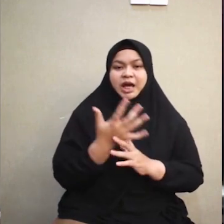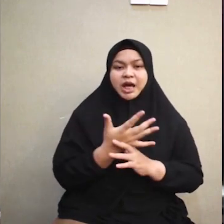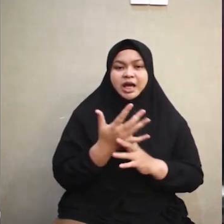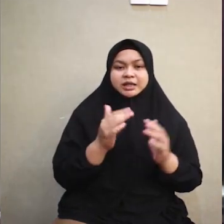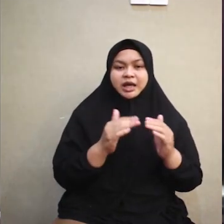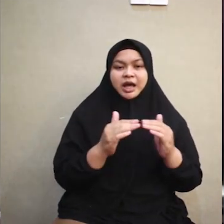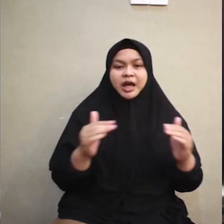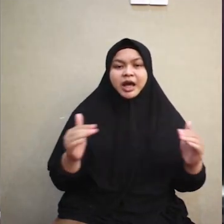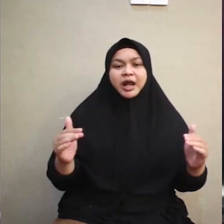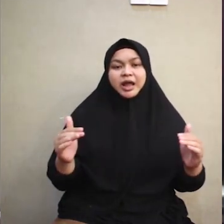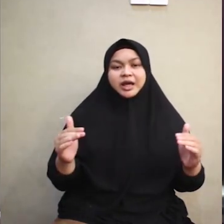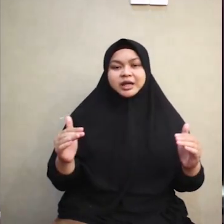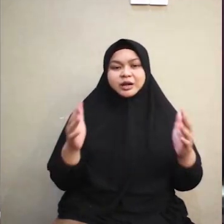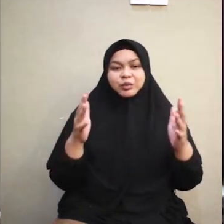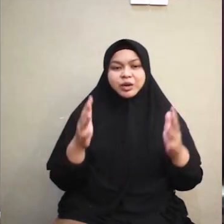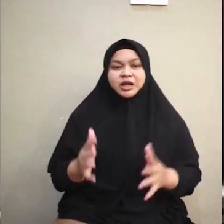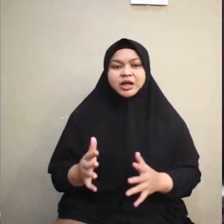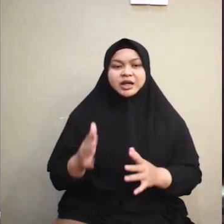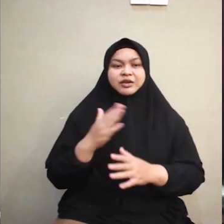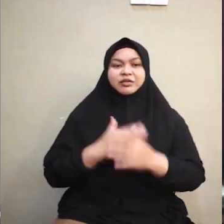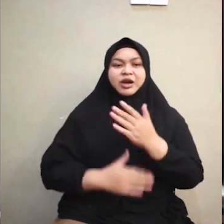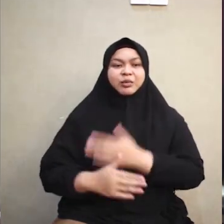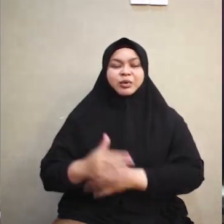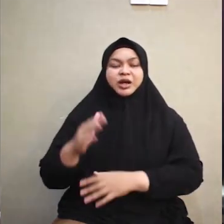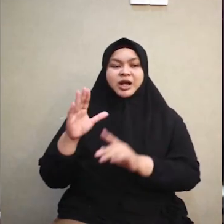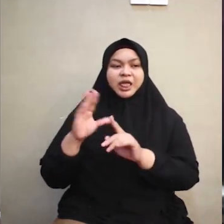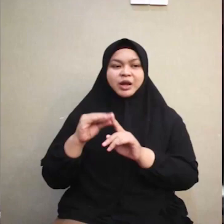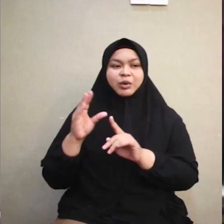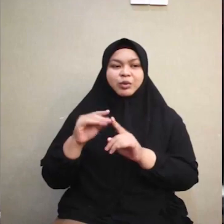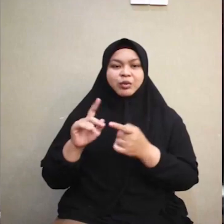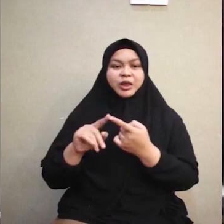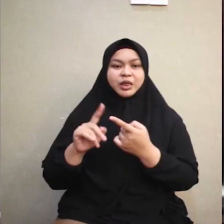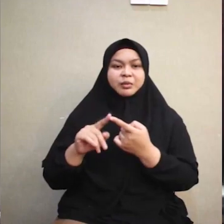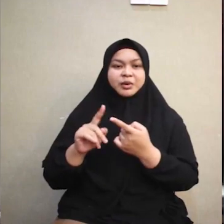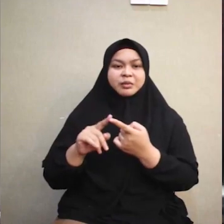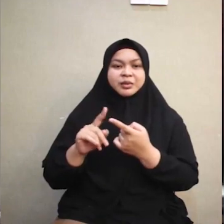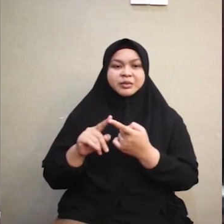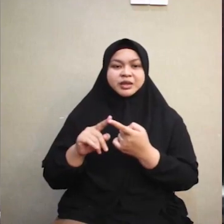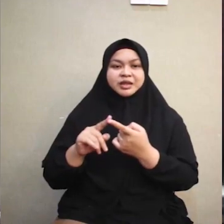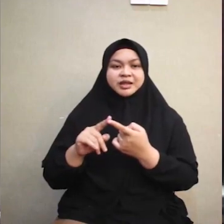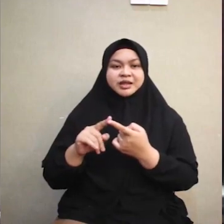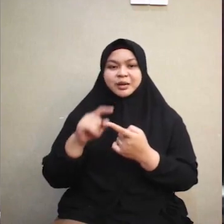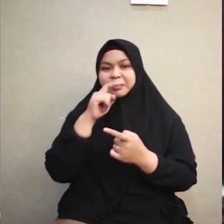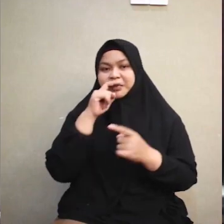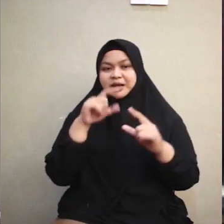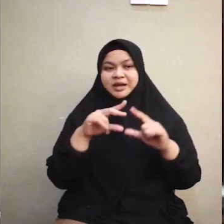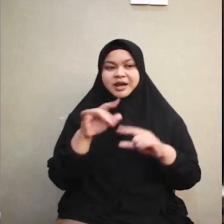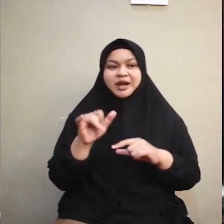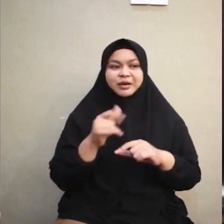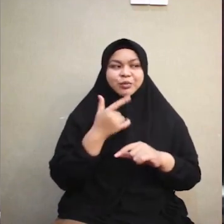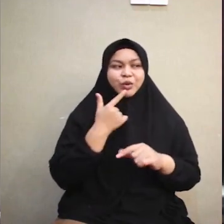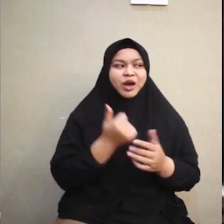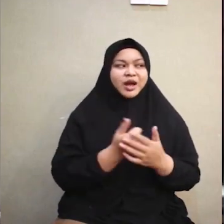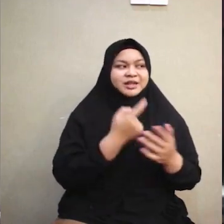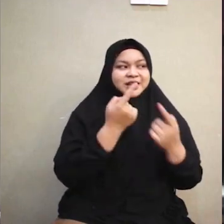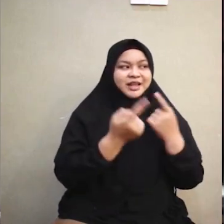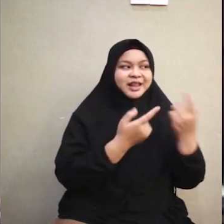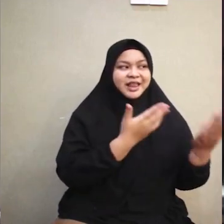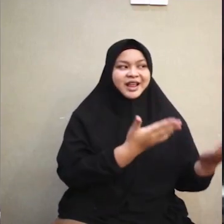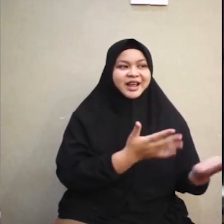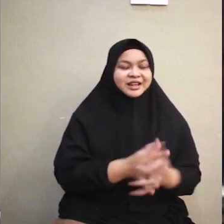keadilan bagi difabel layer temannya mas Arli itu ya cari uang boleh lah